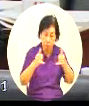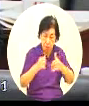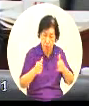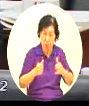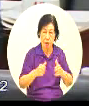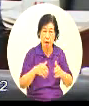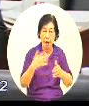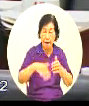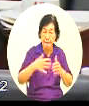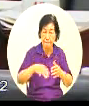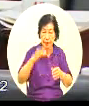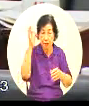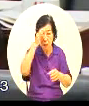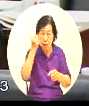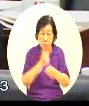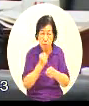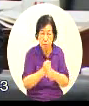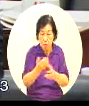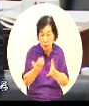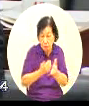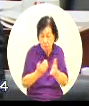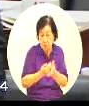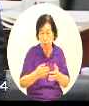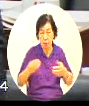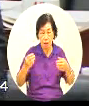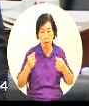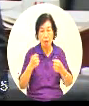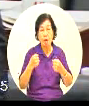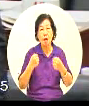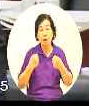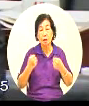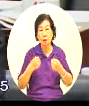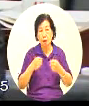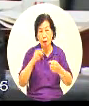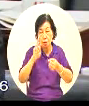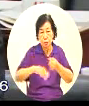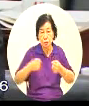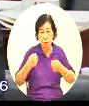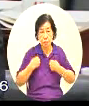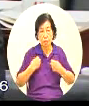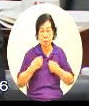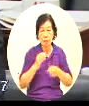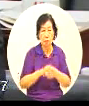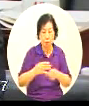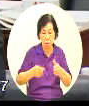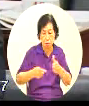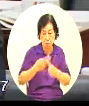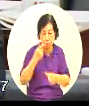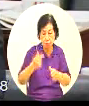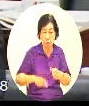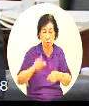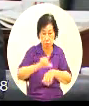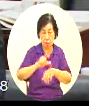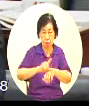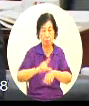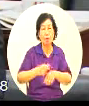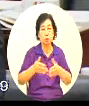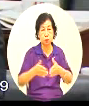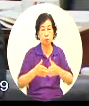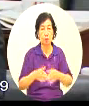个先训练了，会当去遐上课，吼、哦，这是啊本色的一个建议啦。